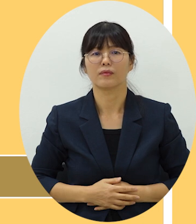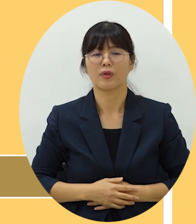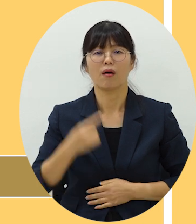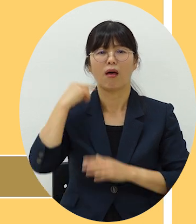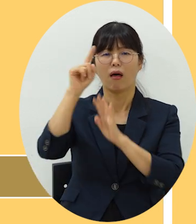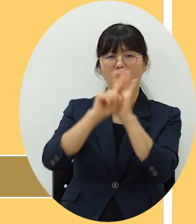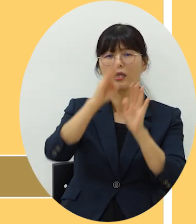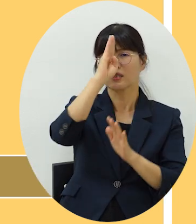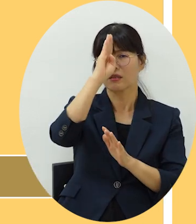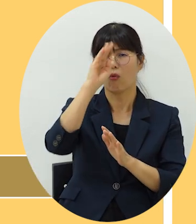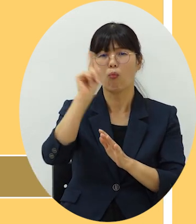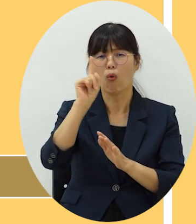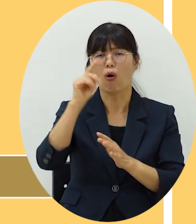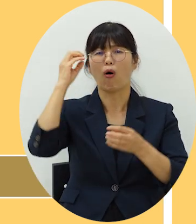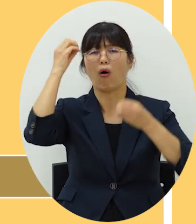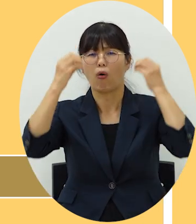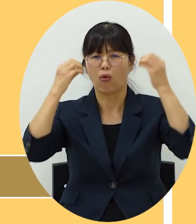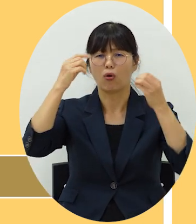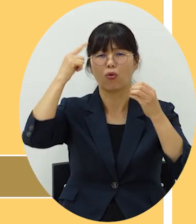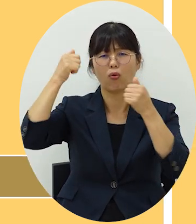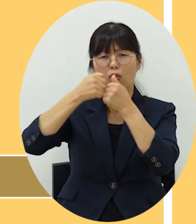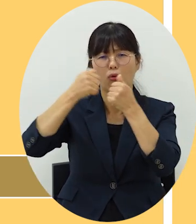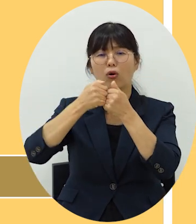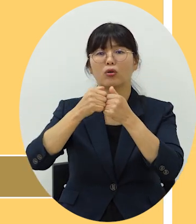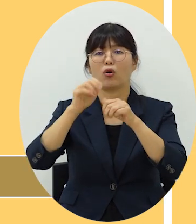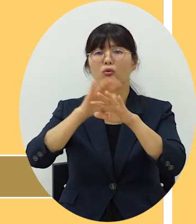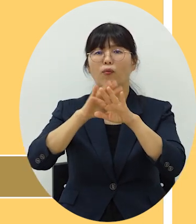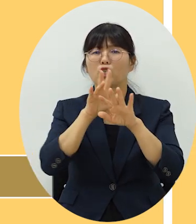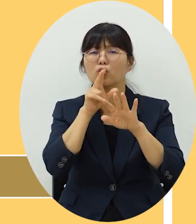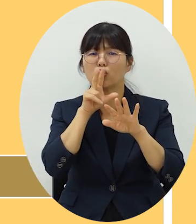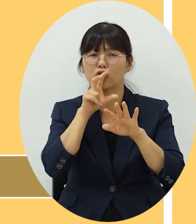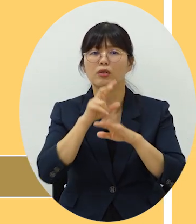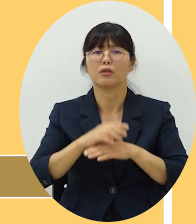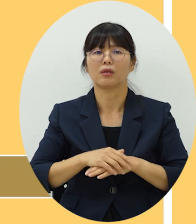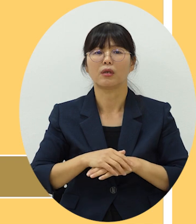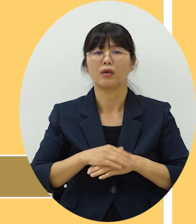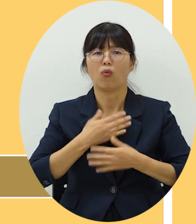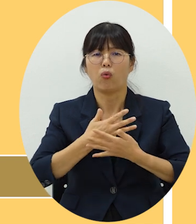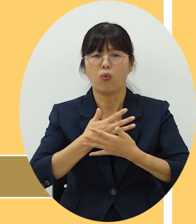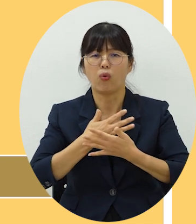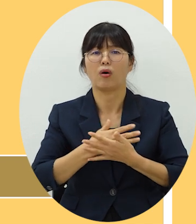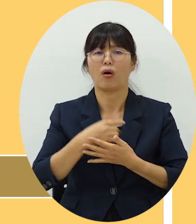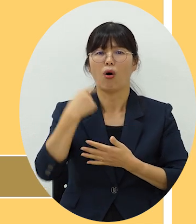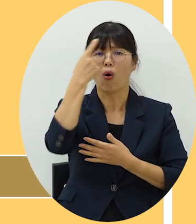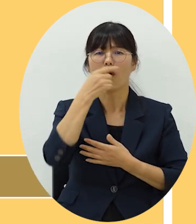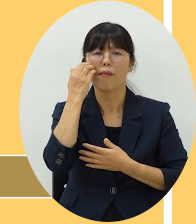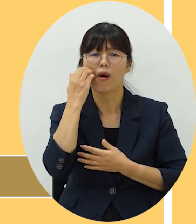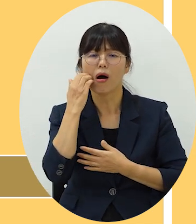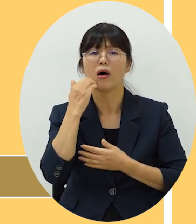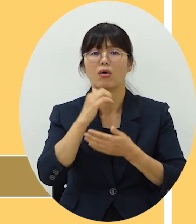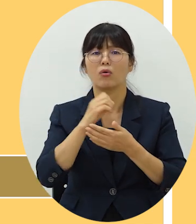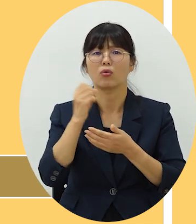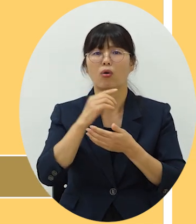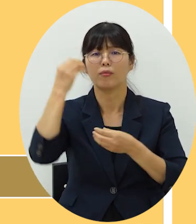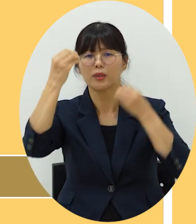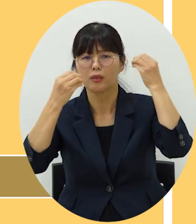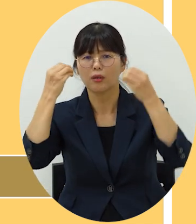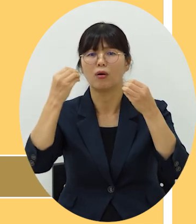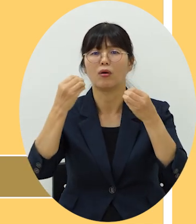저혈당 증상으로는 어지러움, 두통, 손가락 저림, 가슴 두근거림, 얼굴 창백,